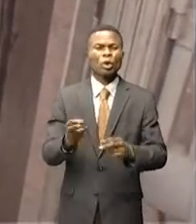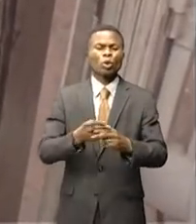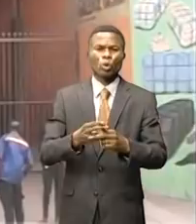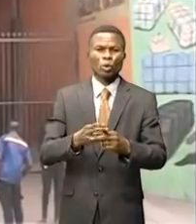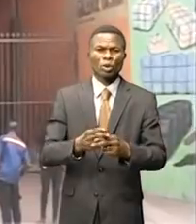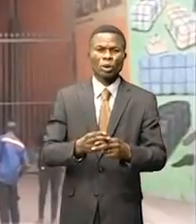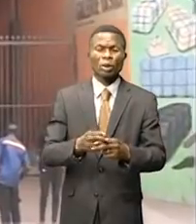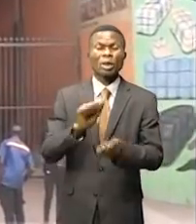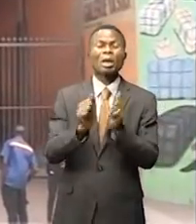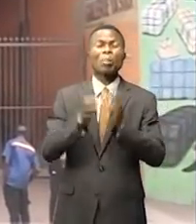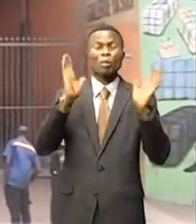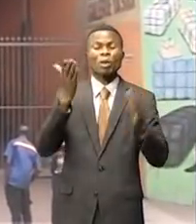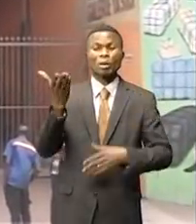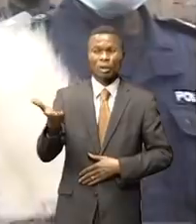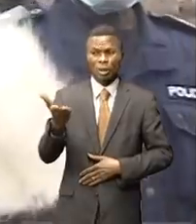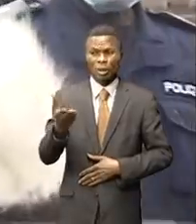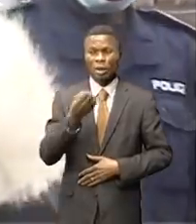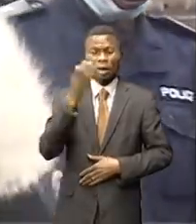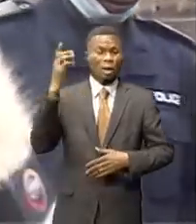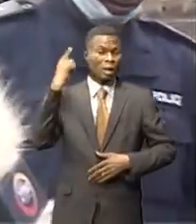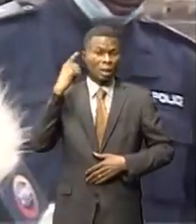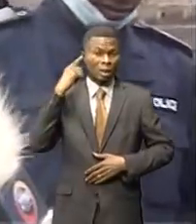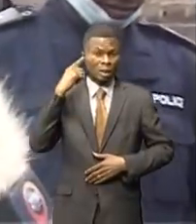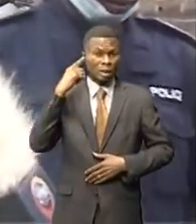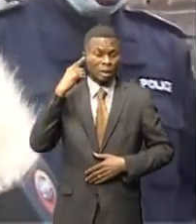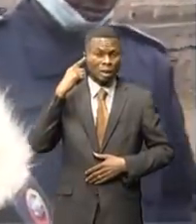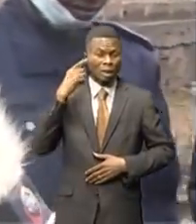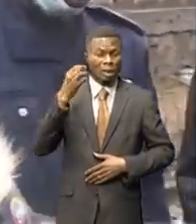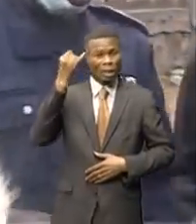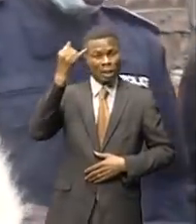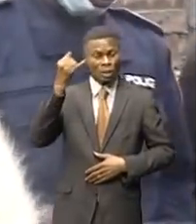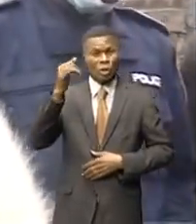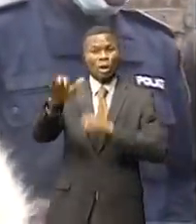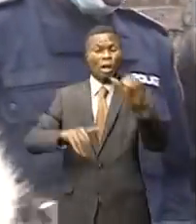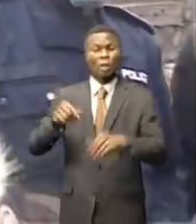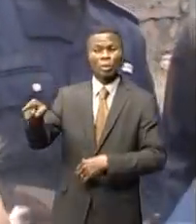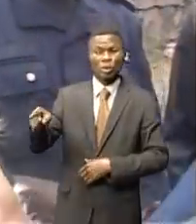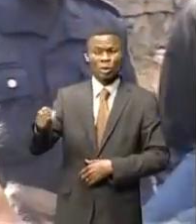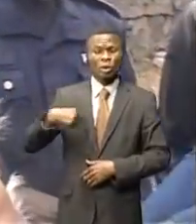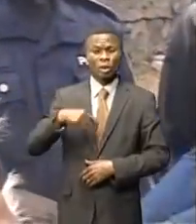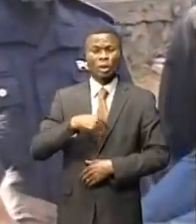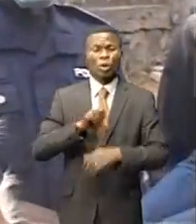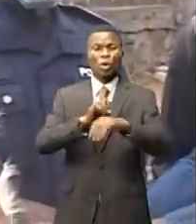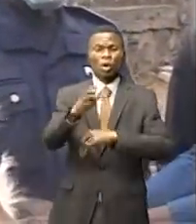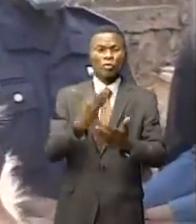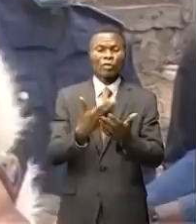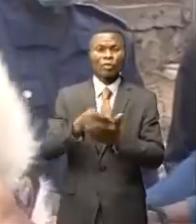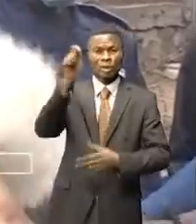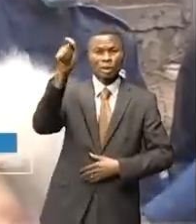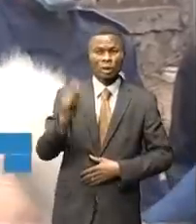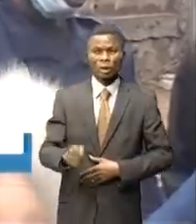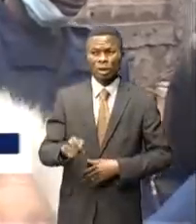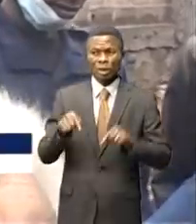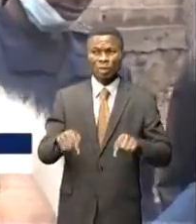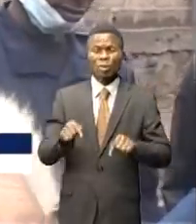mais les dégâts sont énormes lorsqu'on après t il à l'intérieur des pillages nous avons dépêché nos hommes pour le moment